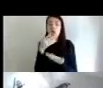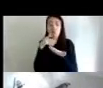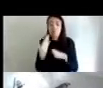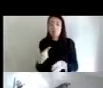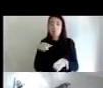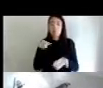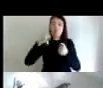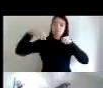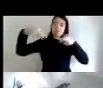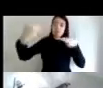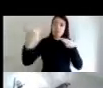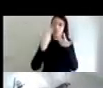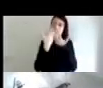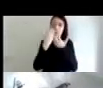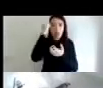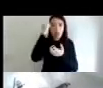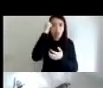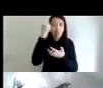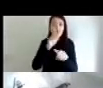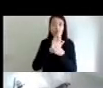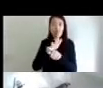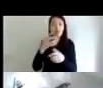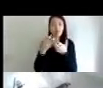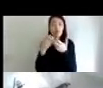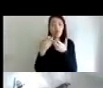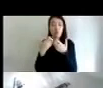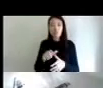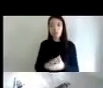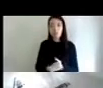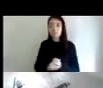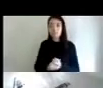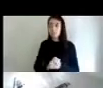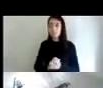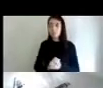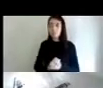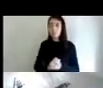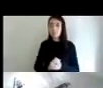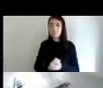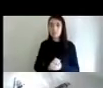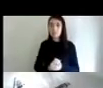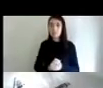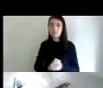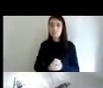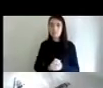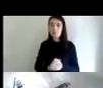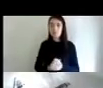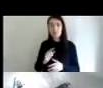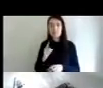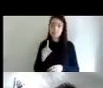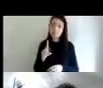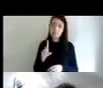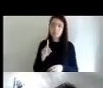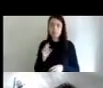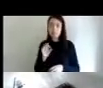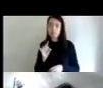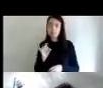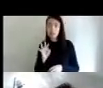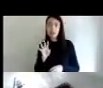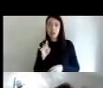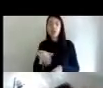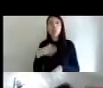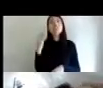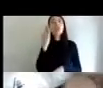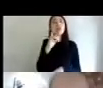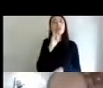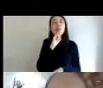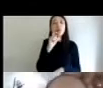二三四五六七八九十十一十二十三十四，有十大概有十